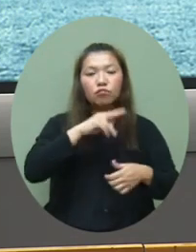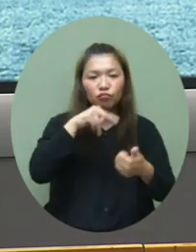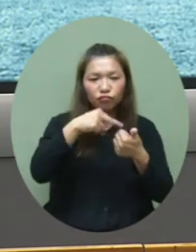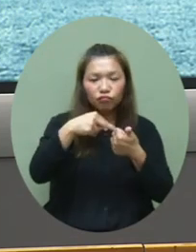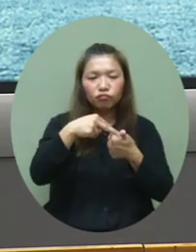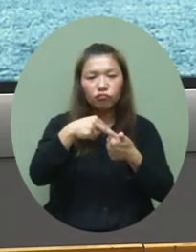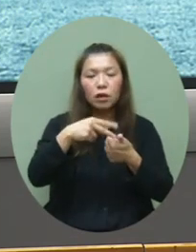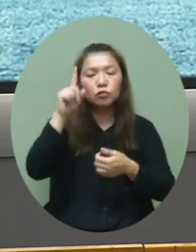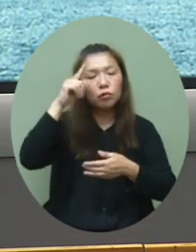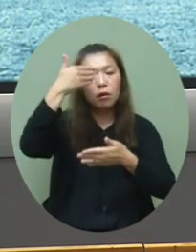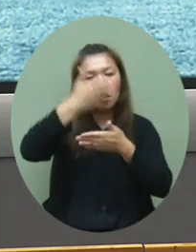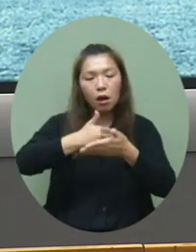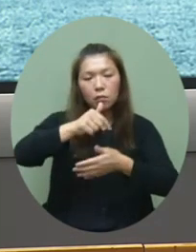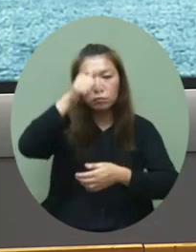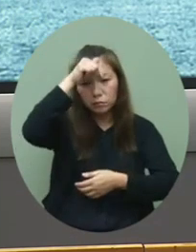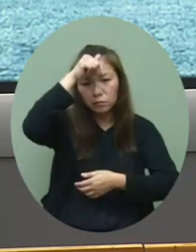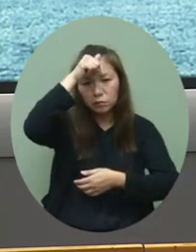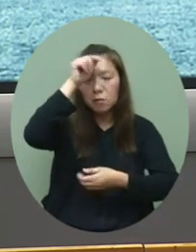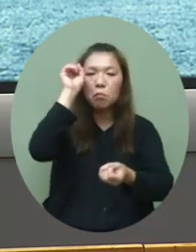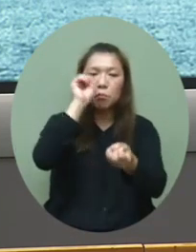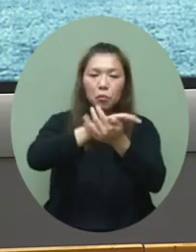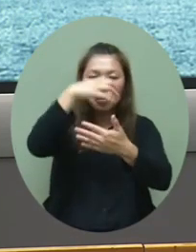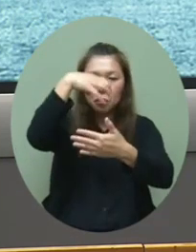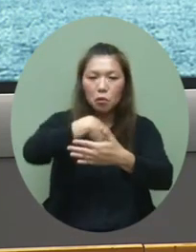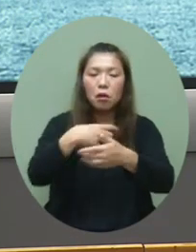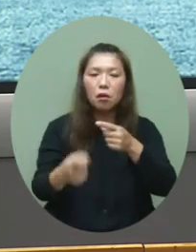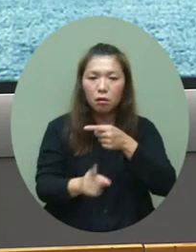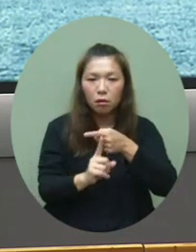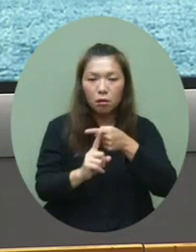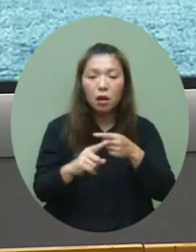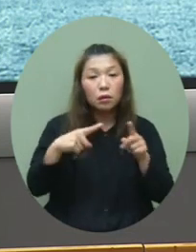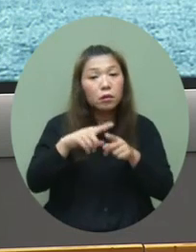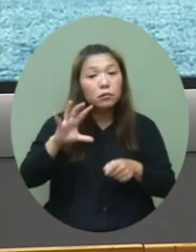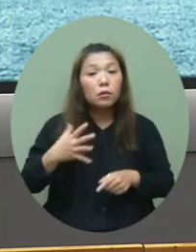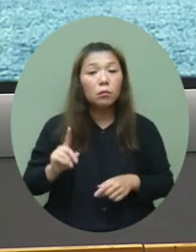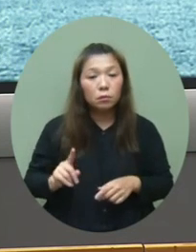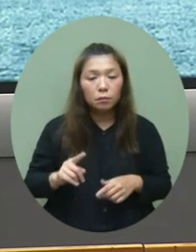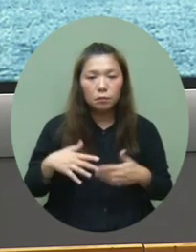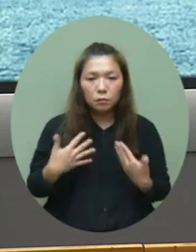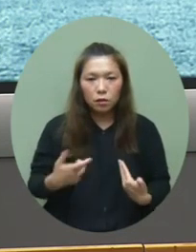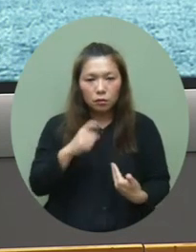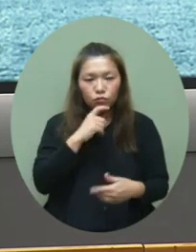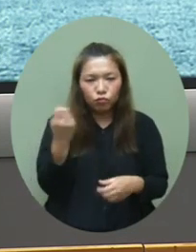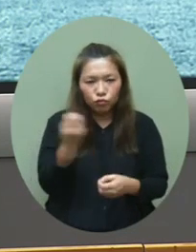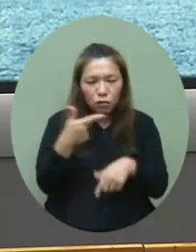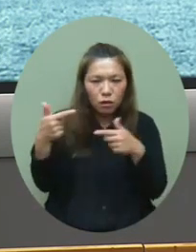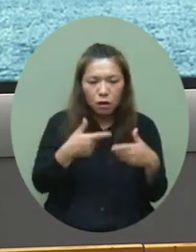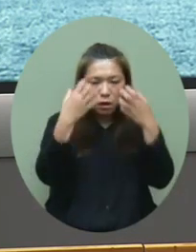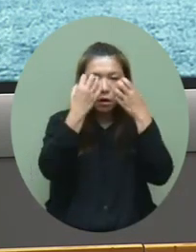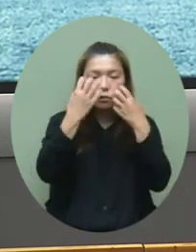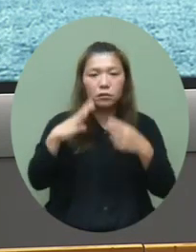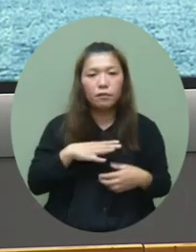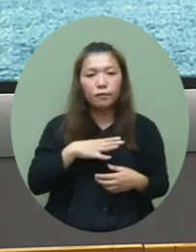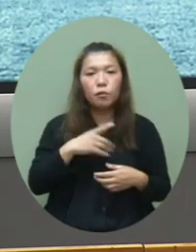測，盡量減低醫院裡面感染的風險。另外在人手方面，我們亦都會密切監察著情